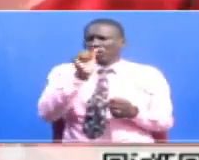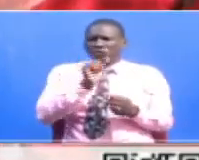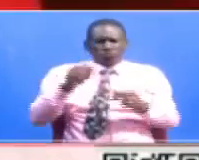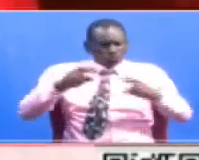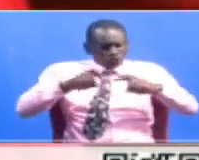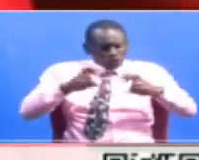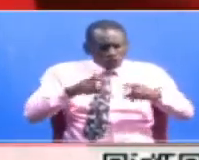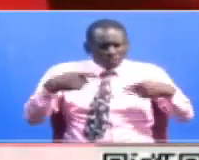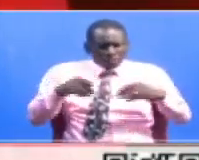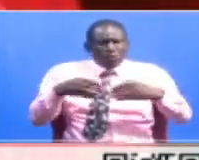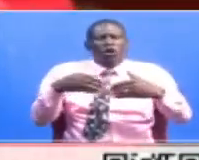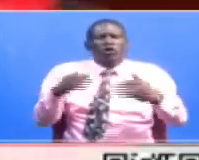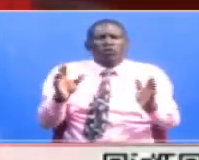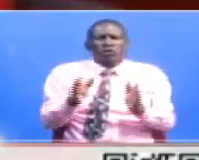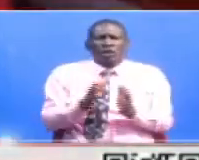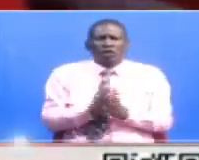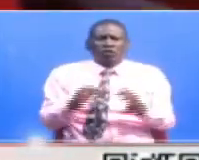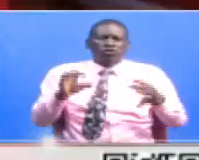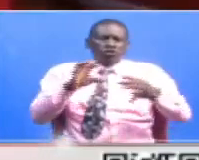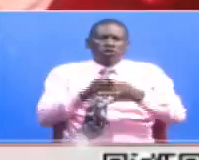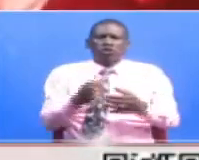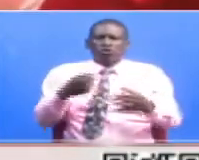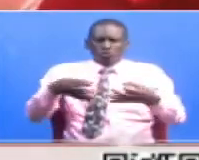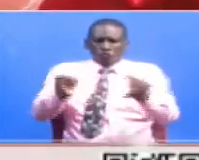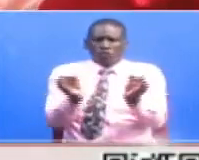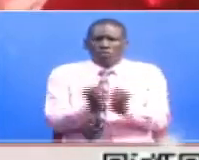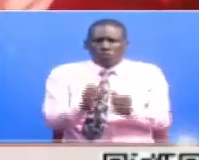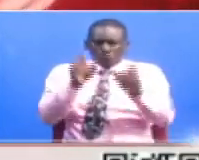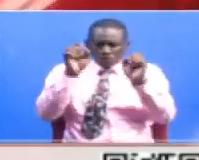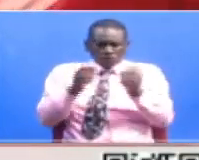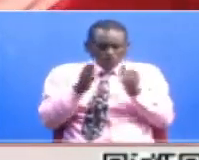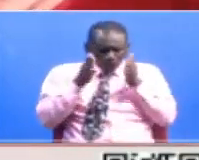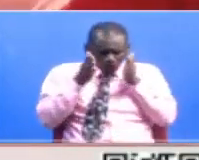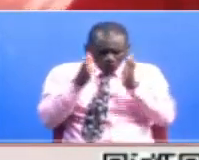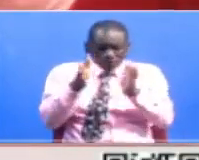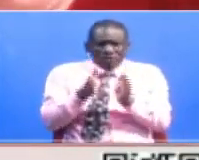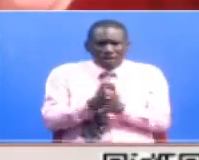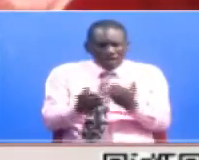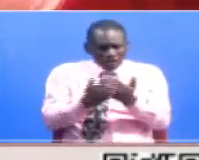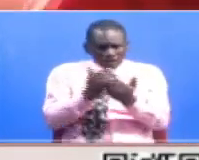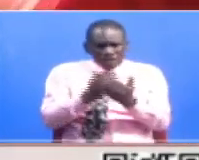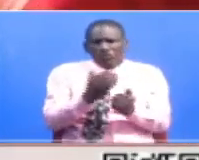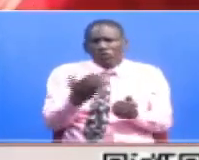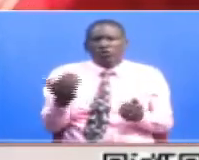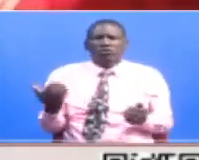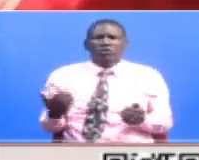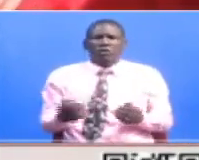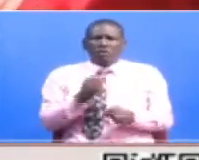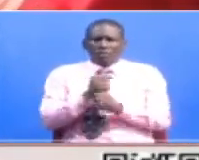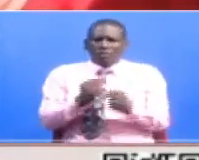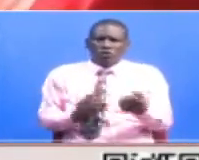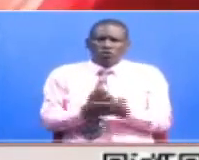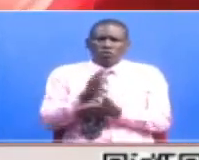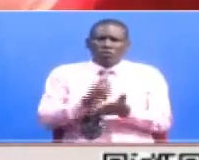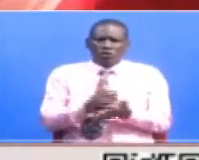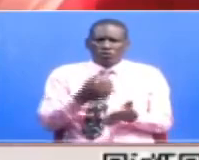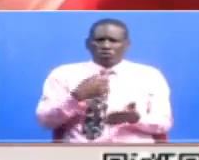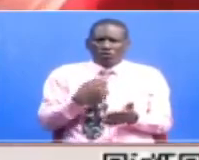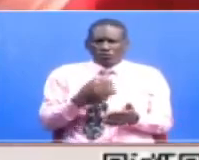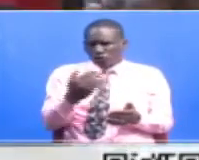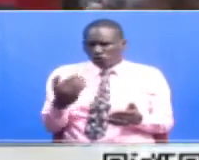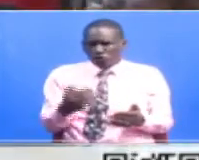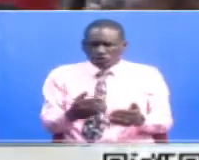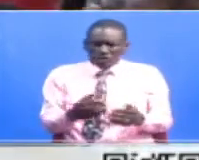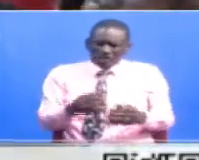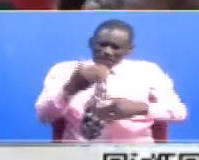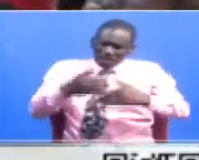tracing and the linkaging between the two families. We need to be very vigilant and look after our kids. Make sure that you have that kid in